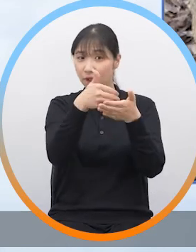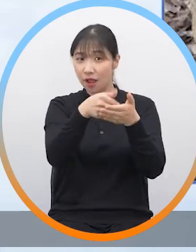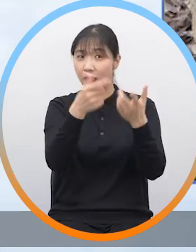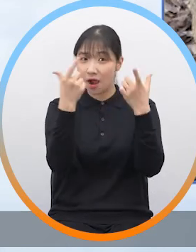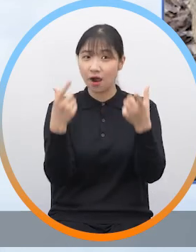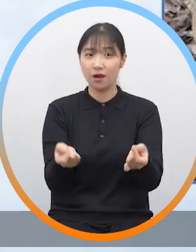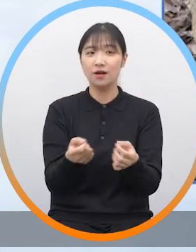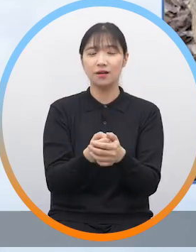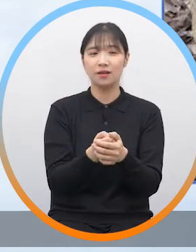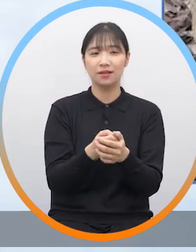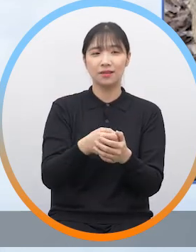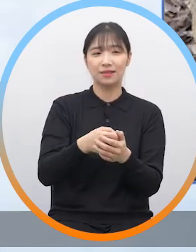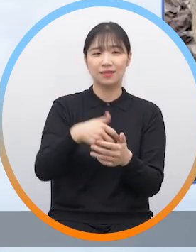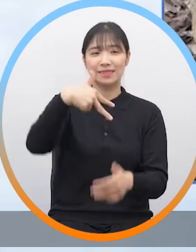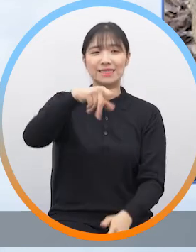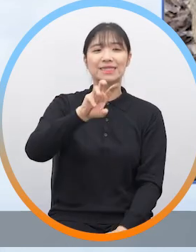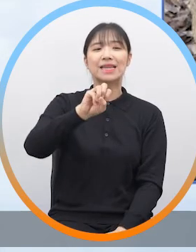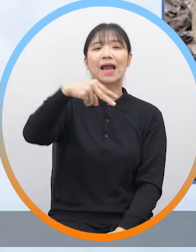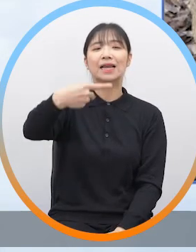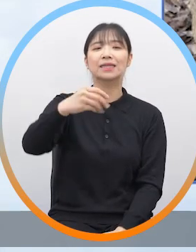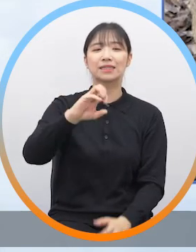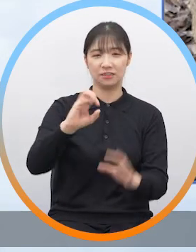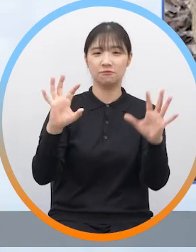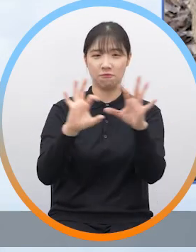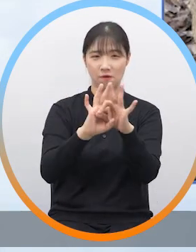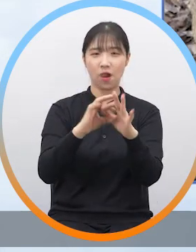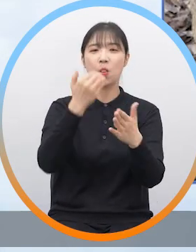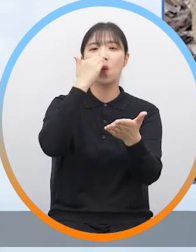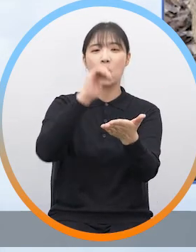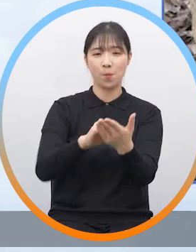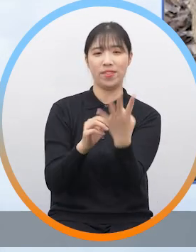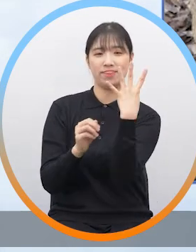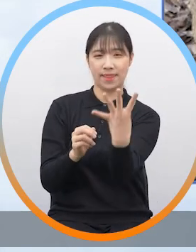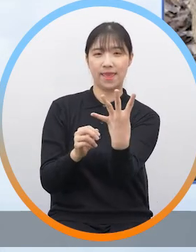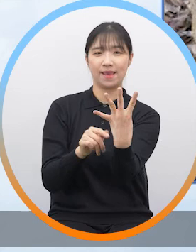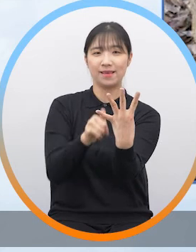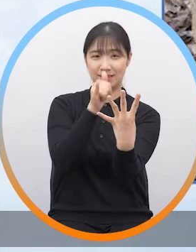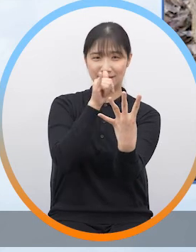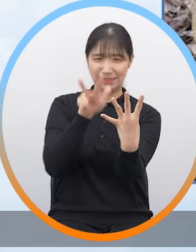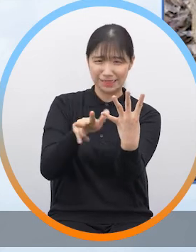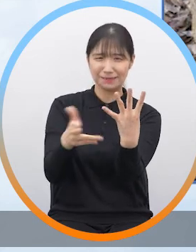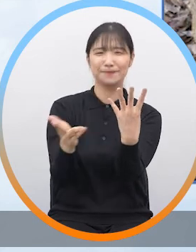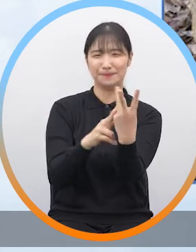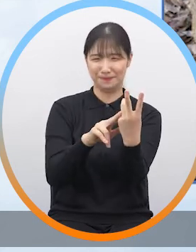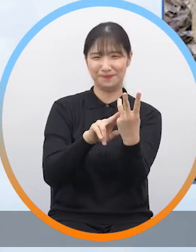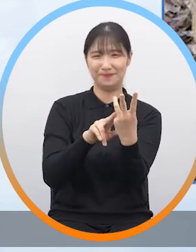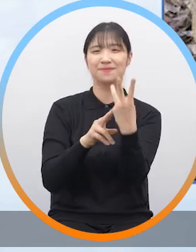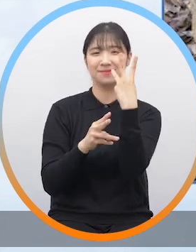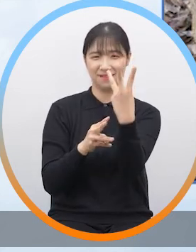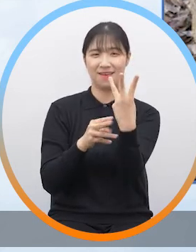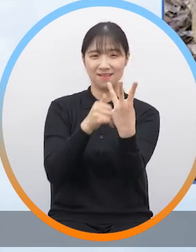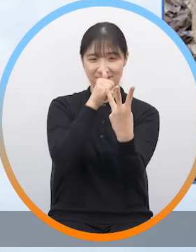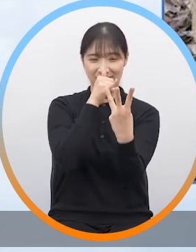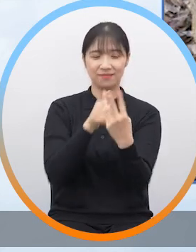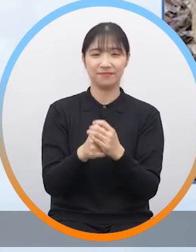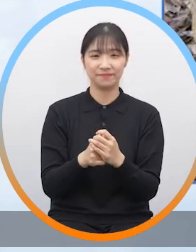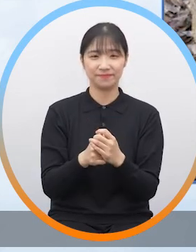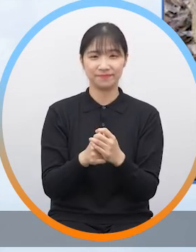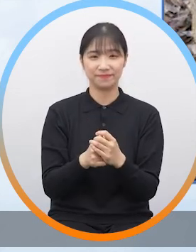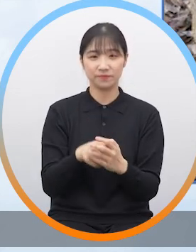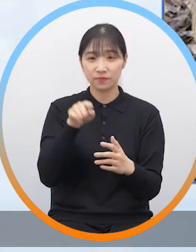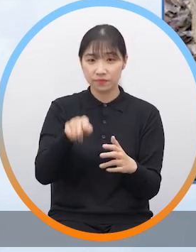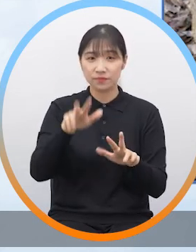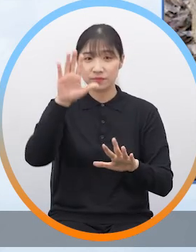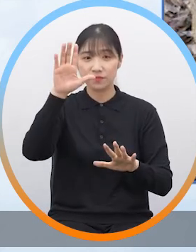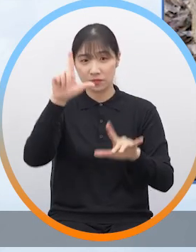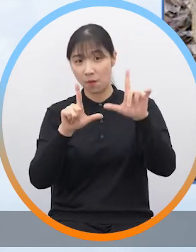것처럼 장승과 관련된 돌멩이가 4개 세워져 있었다고, 지금 3개 있습니다. 거기에 지금